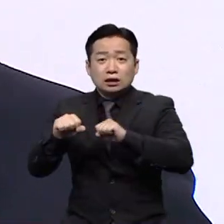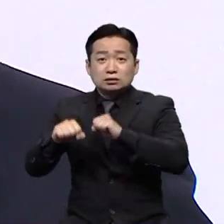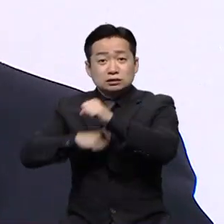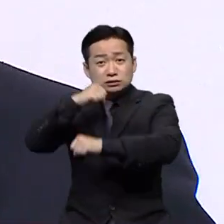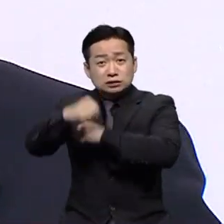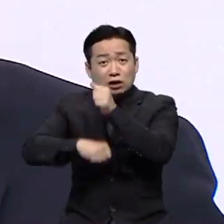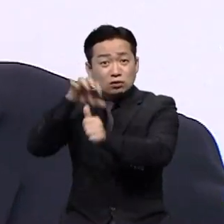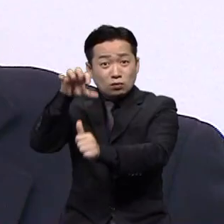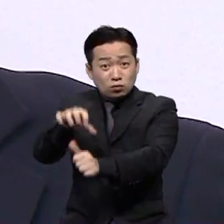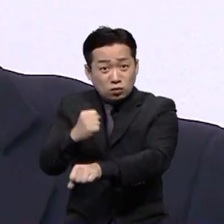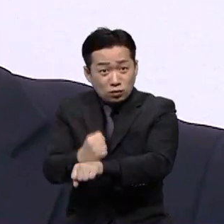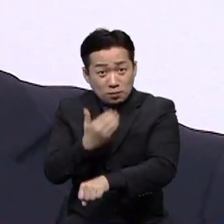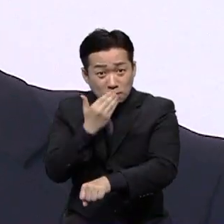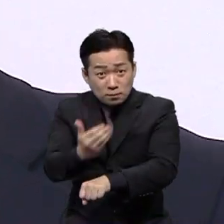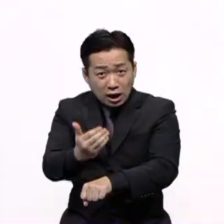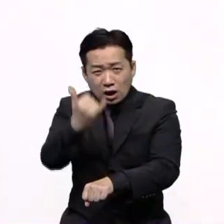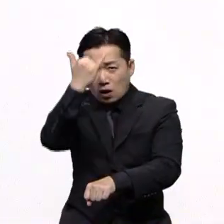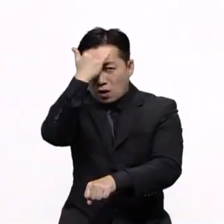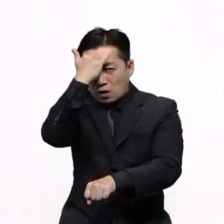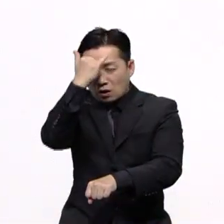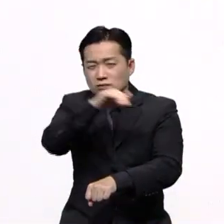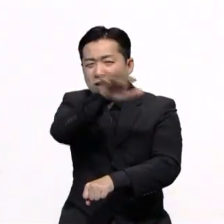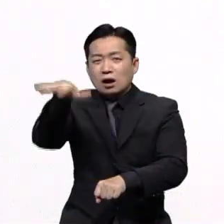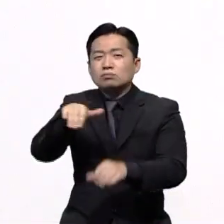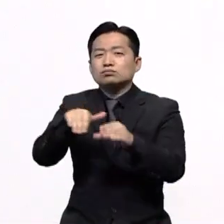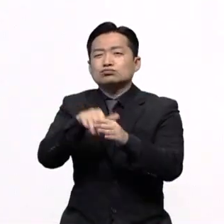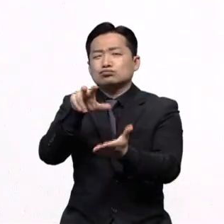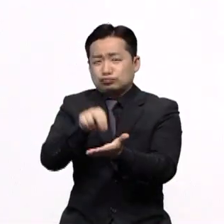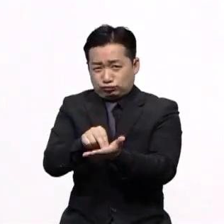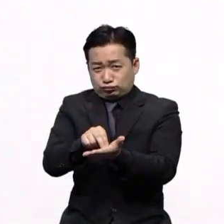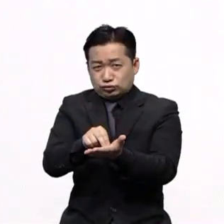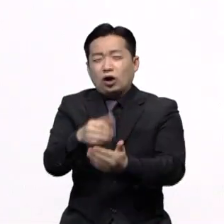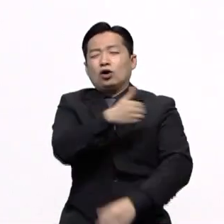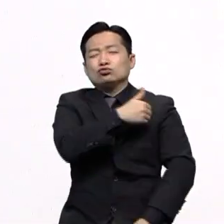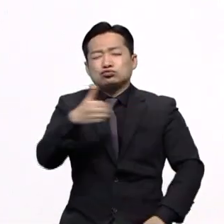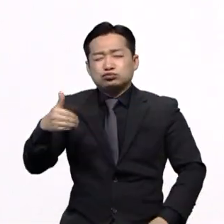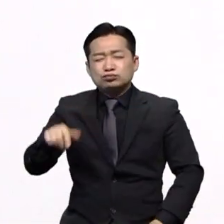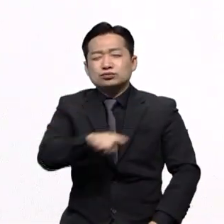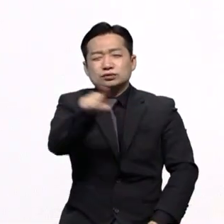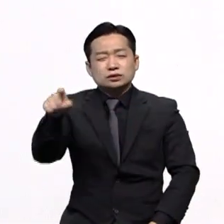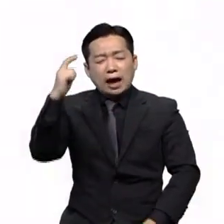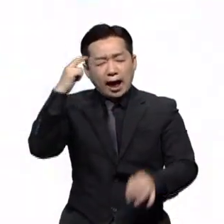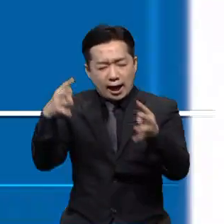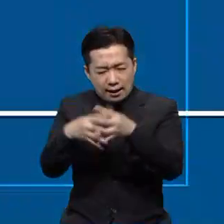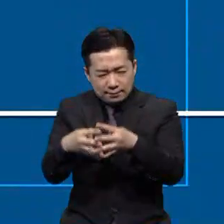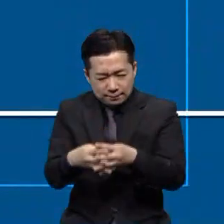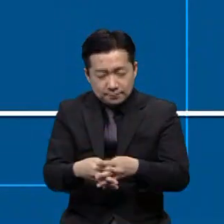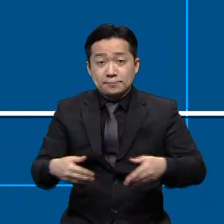맞느냐는 윤리적 문제입니다. 먼저 충분한 공감대가 필요합니다.